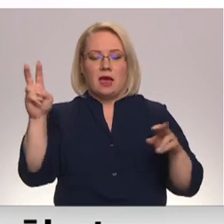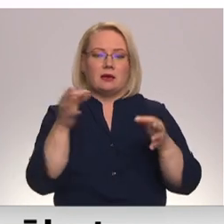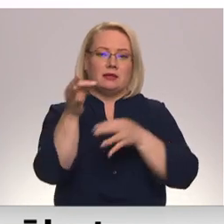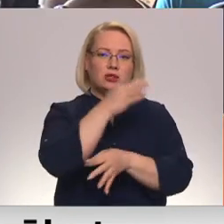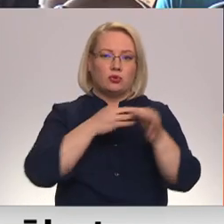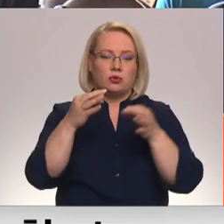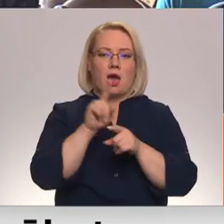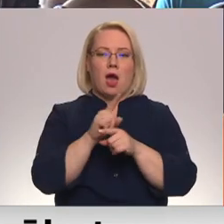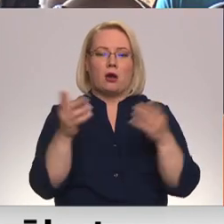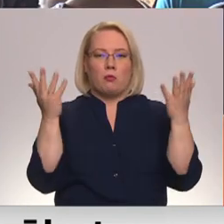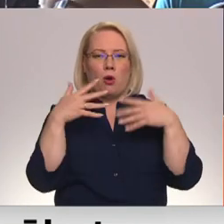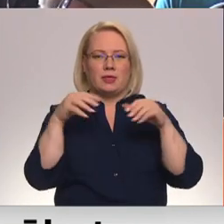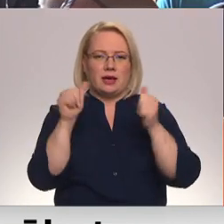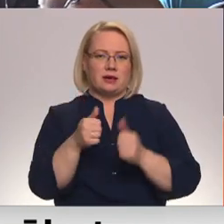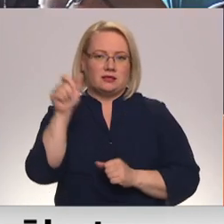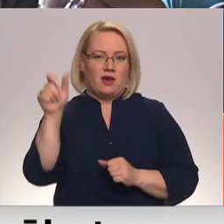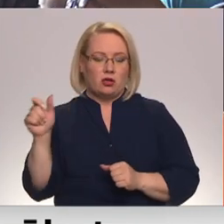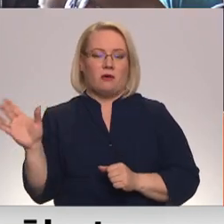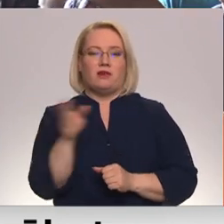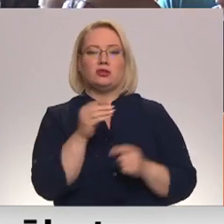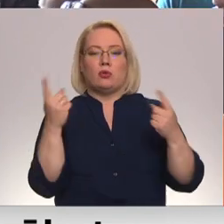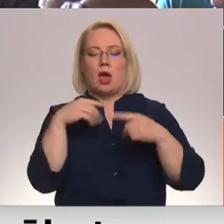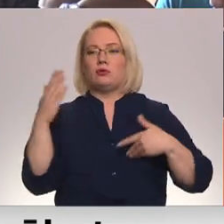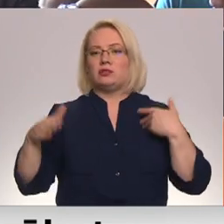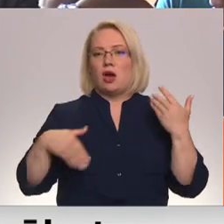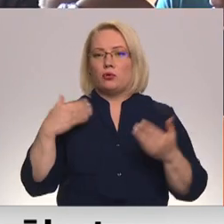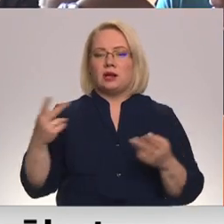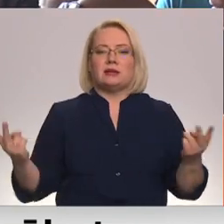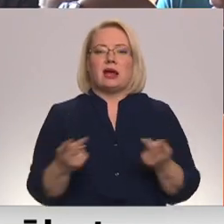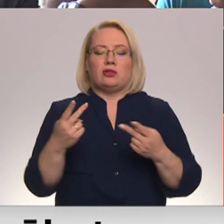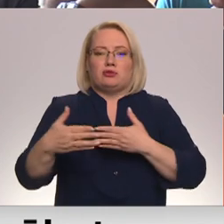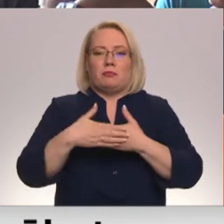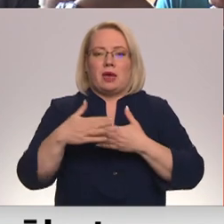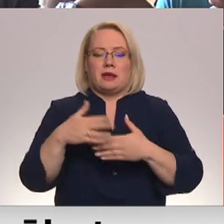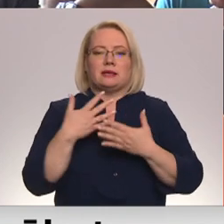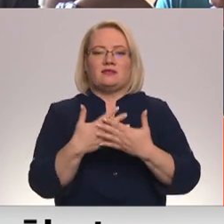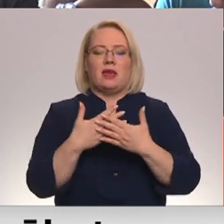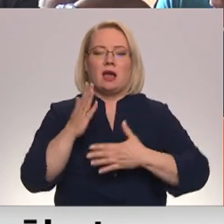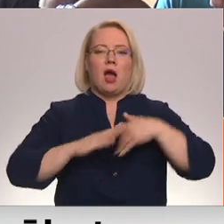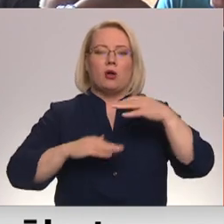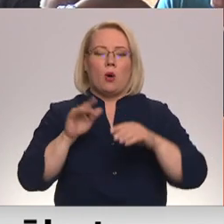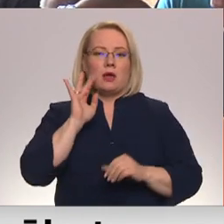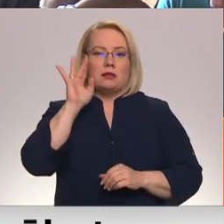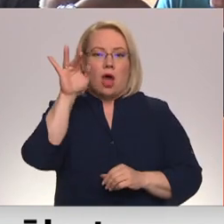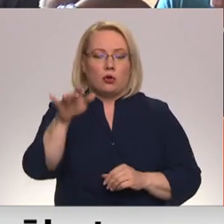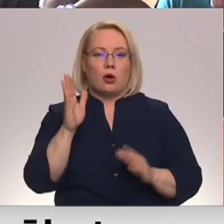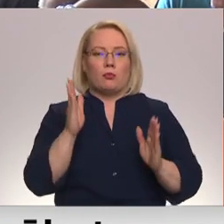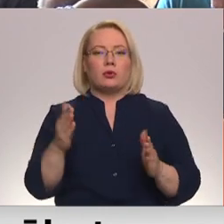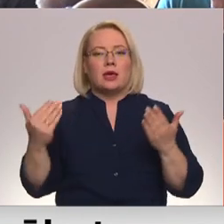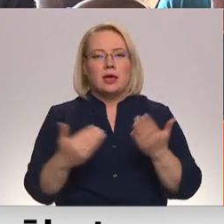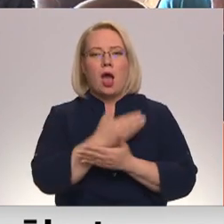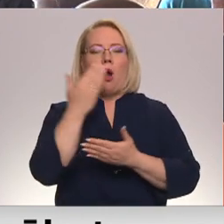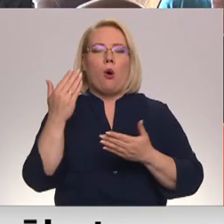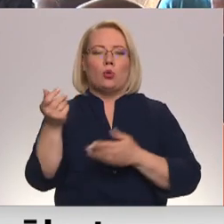politikas veidotājiem. Vairāk par visu satraucot Latvijas tradicionālā piekrastes zvejnieka aroda nākotne, jo kļūt par jaunu